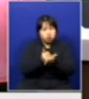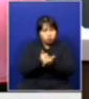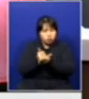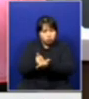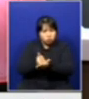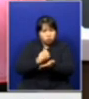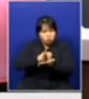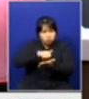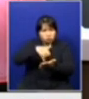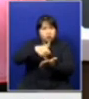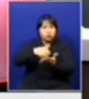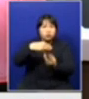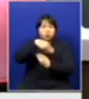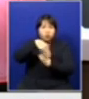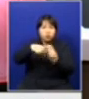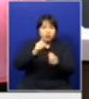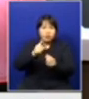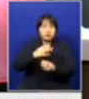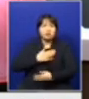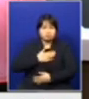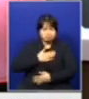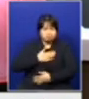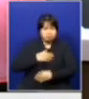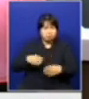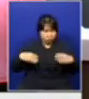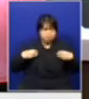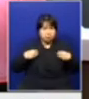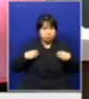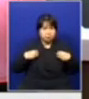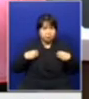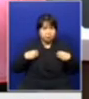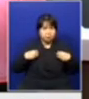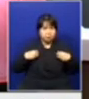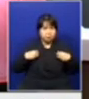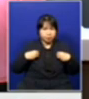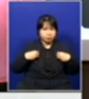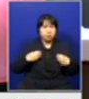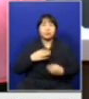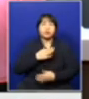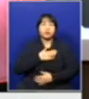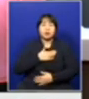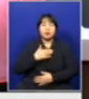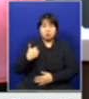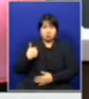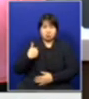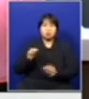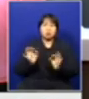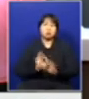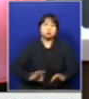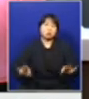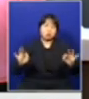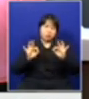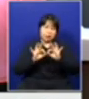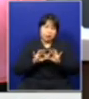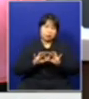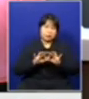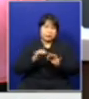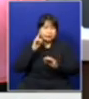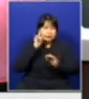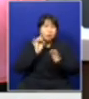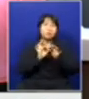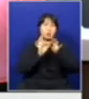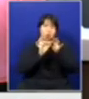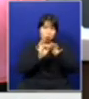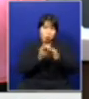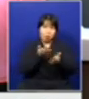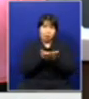ษฐกิจของประเทศเราเห็นด้วยค่ะอย่างไรก็ดีค่ะดิฉันมีความจำเป็นที่จะต้องแสดงความกังวลต่อการใช้จ่